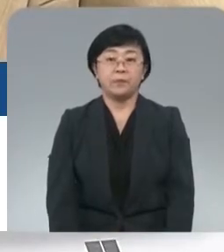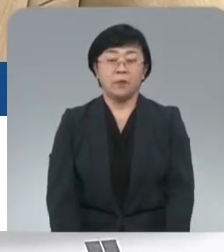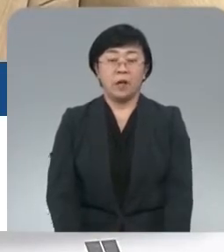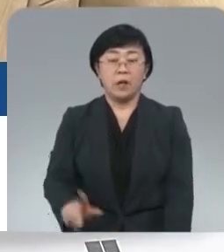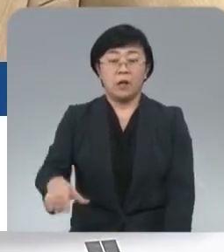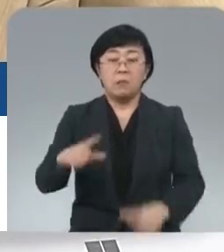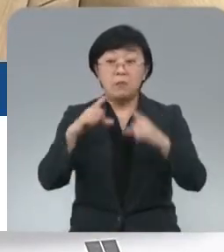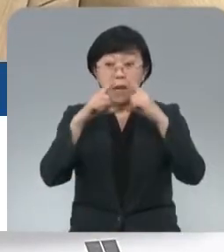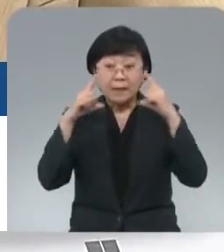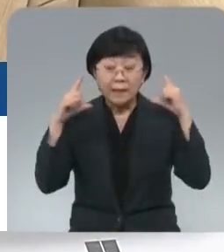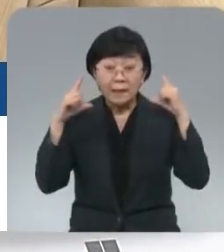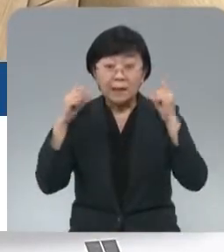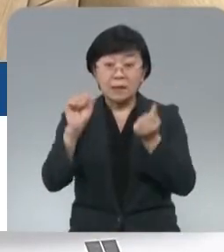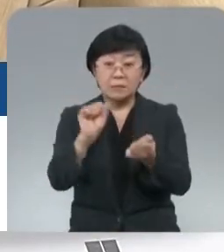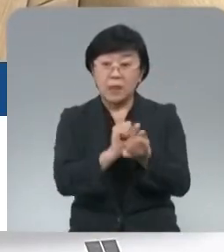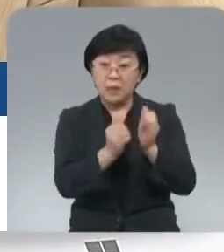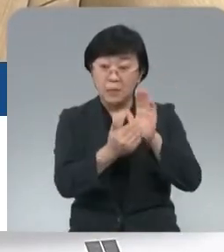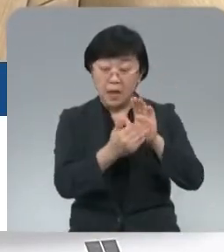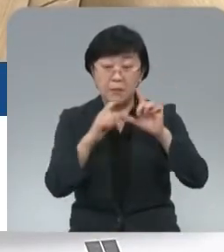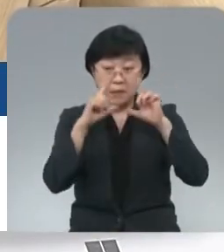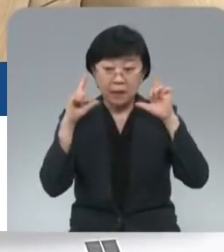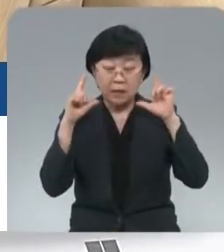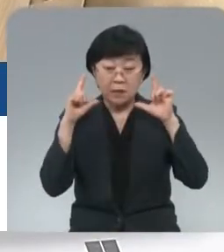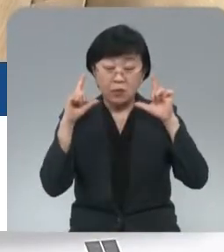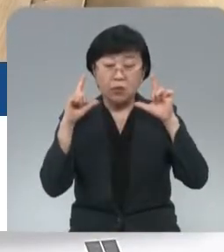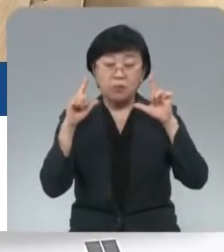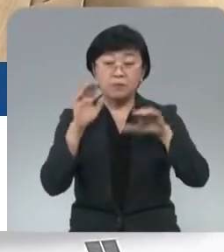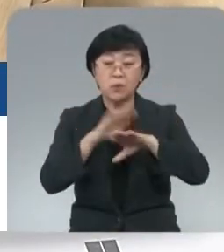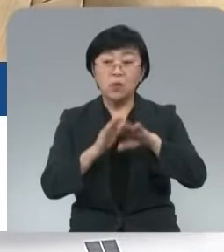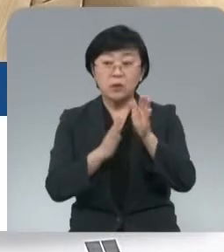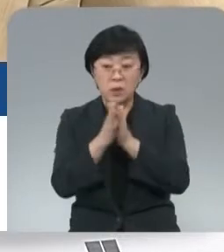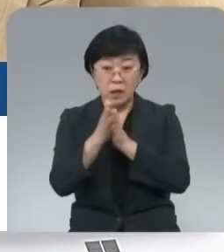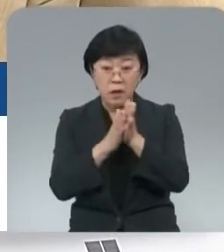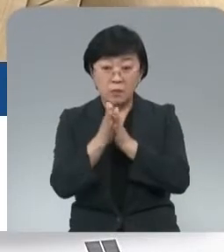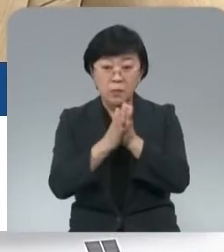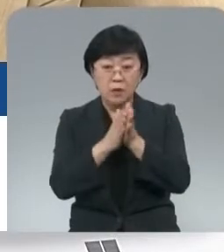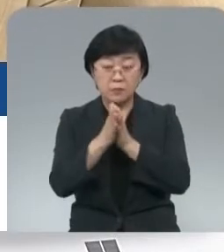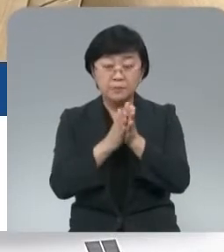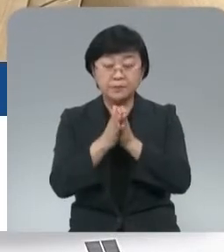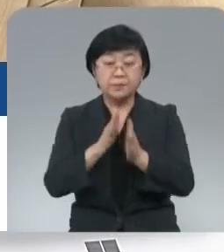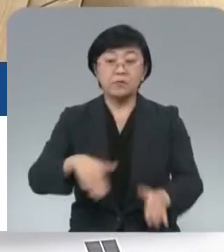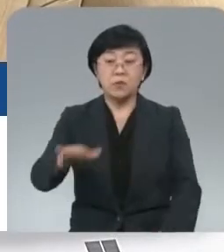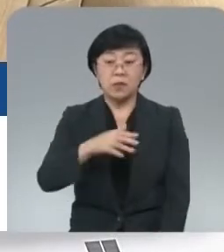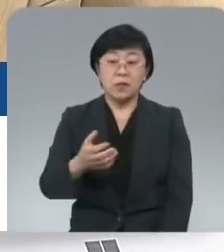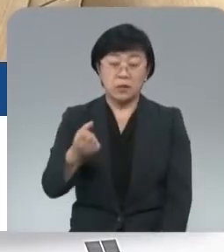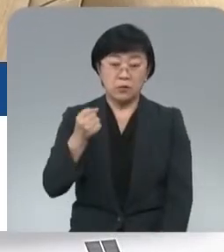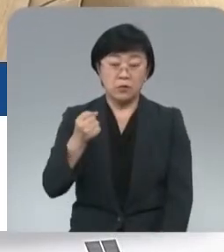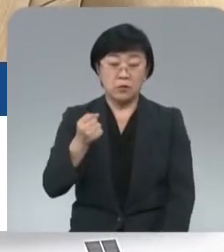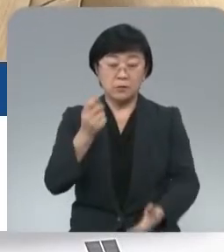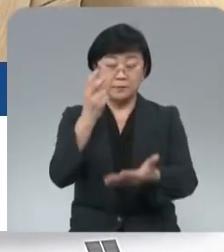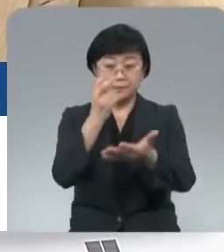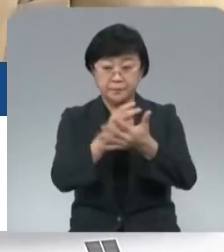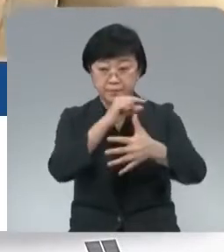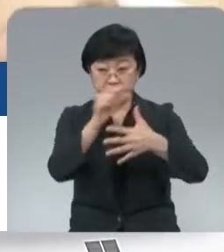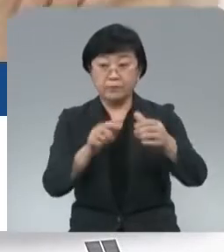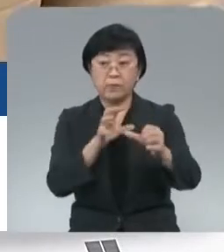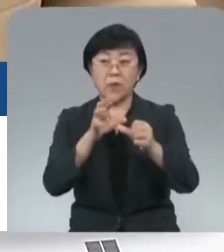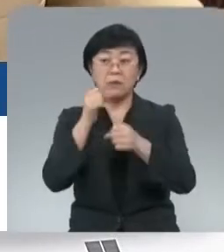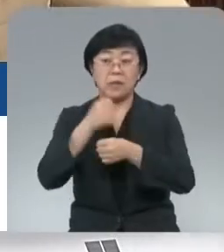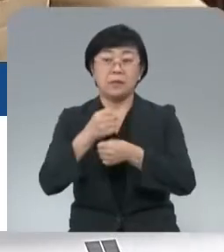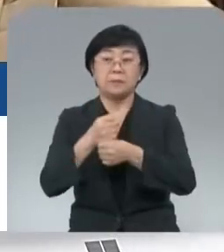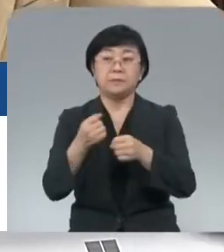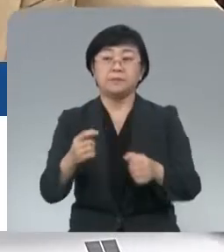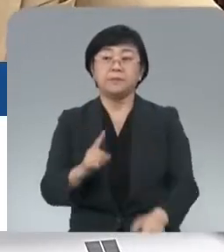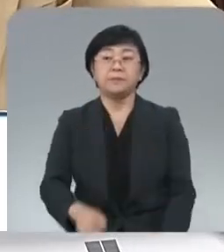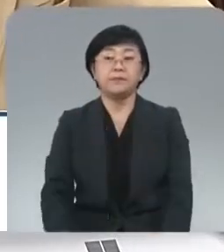KF94급 정도의 마스크를 쓰고 손위생을 하면 되고요. 최대한 저희가 갖고 있는 지침을 활용해서